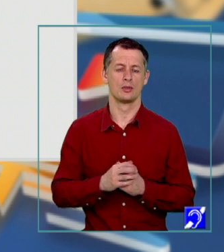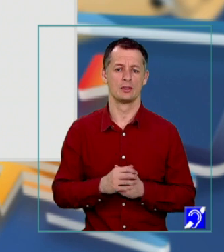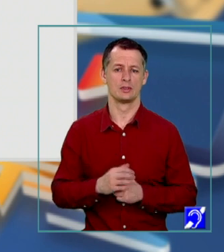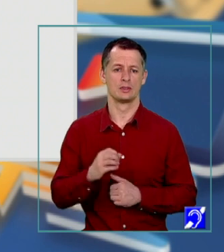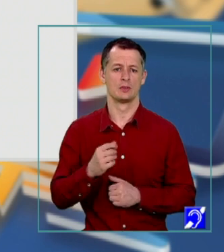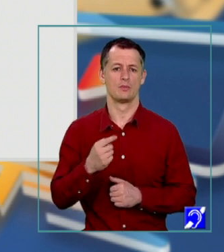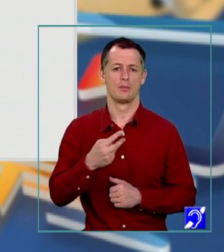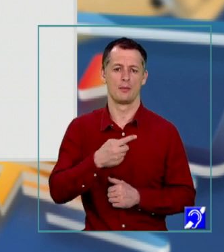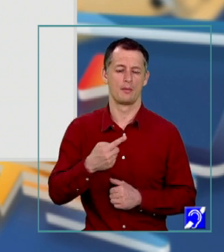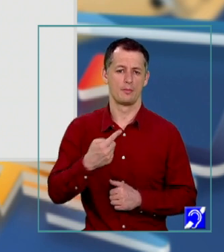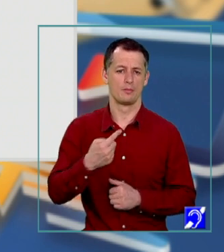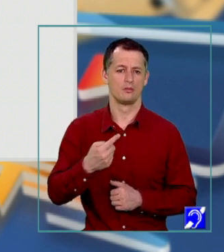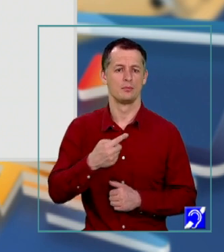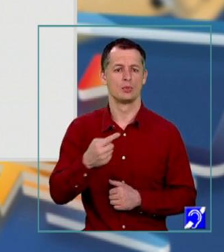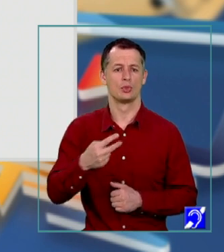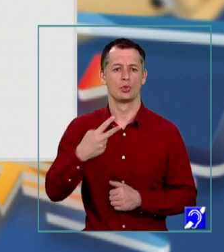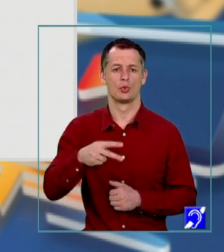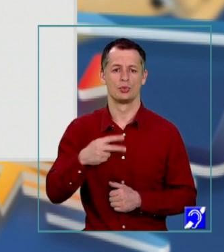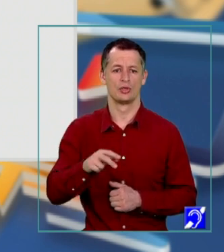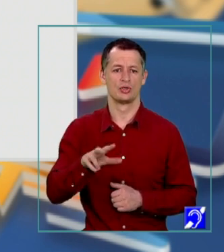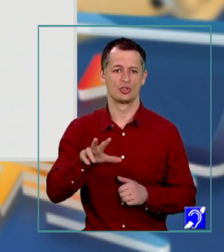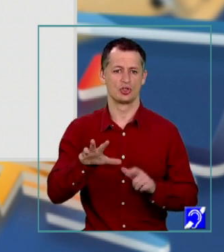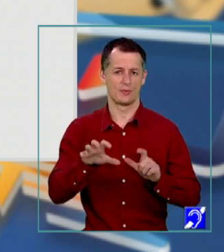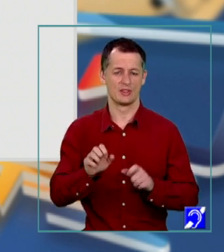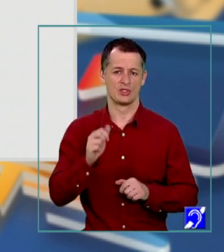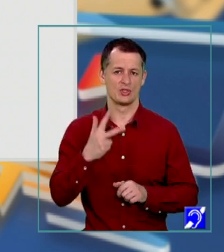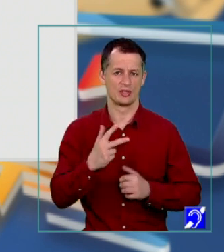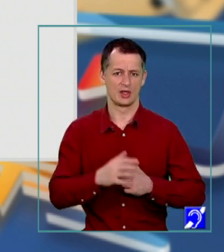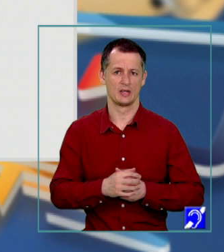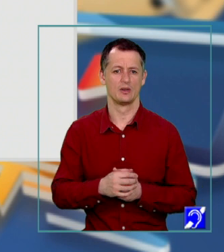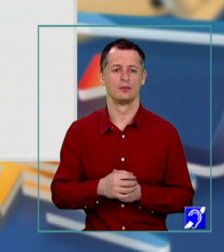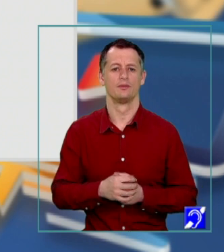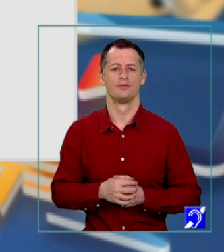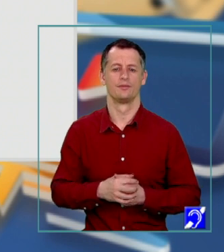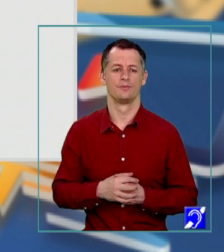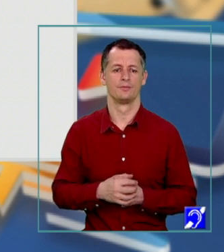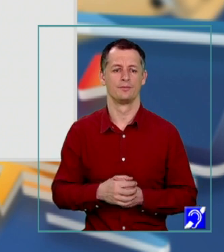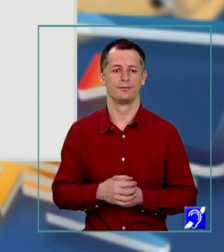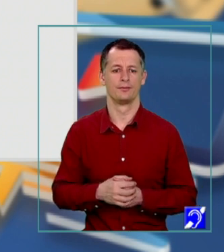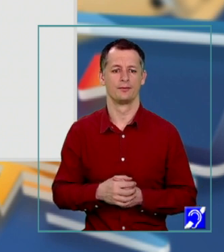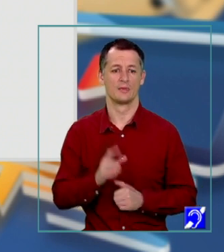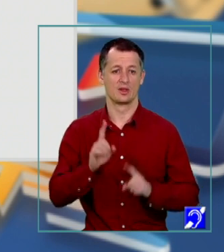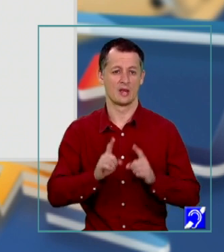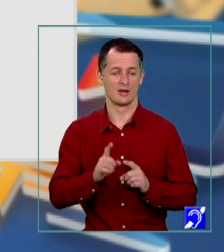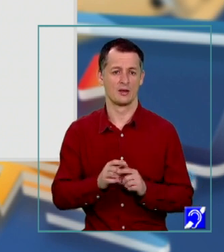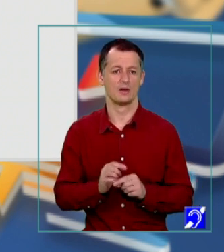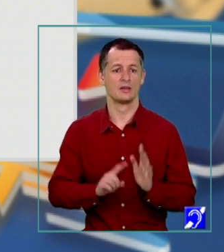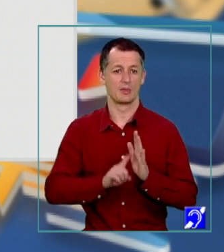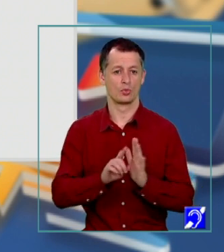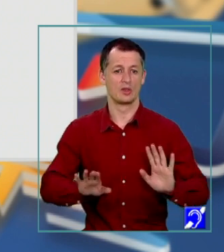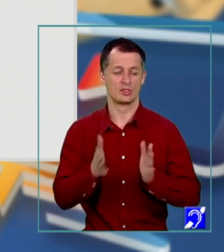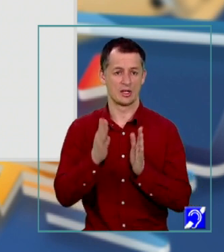minus 273,15 grade Celsius. Atunci, dacă temperatura inițială tinde către